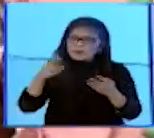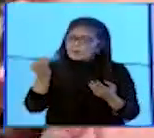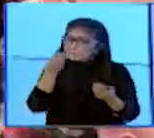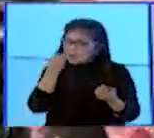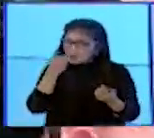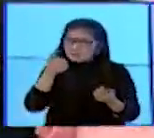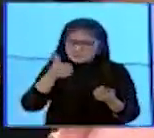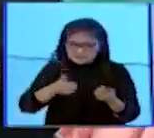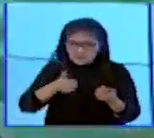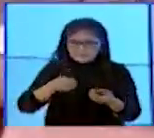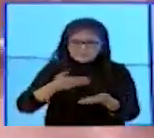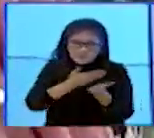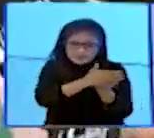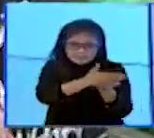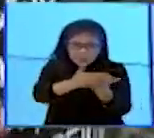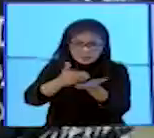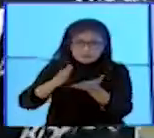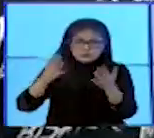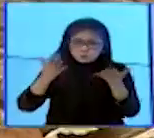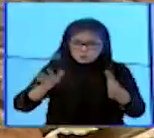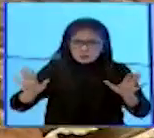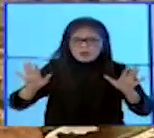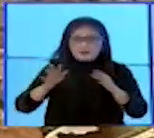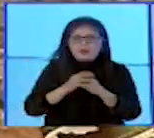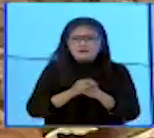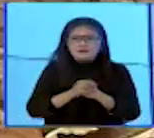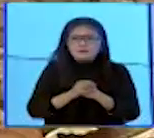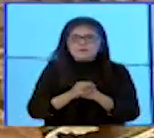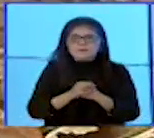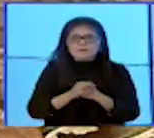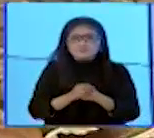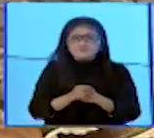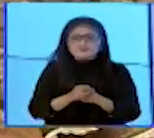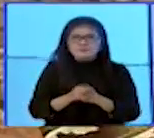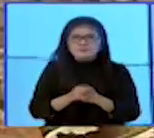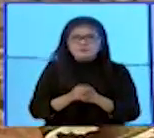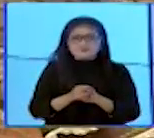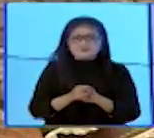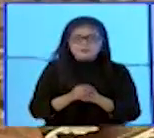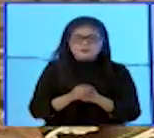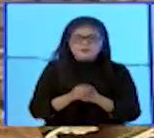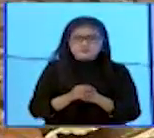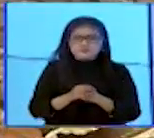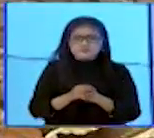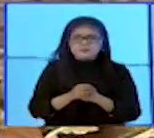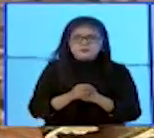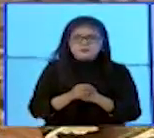saji memang disalurkan untuk bisa memenuhi kebutuhan mereka sehari-hari dari Jakarta Pangeran negara Abdul Rashid dan Jaka samsaek news